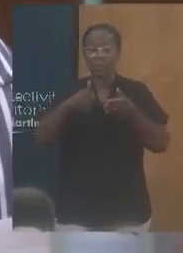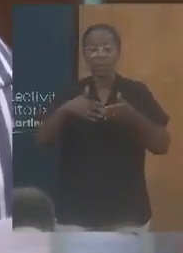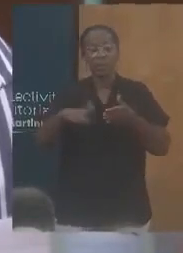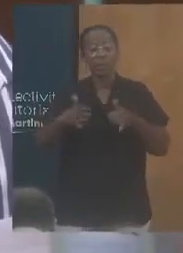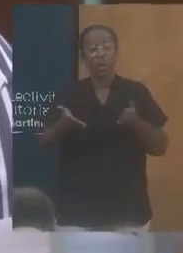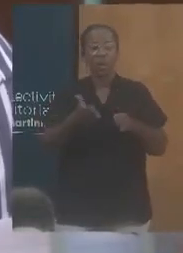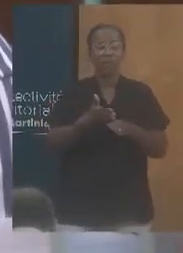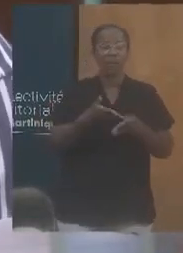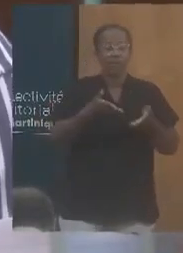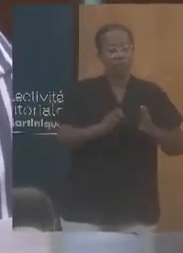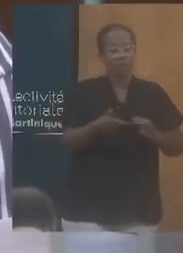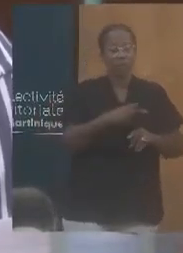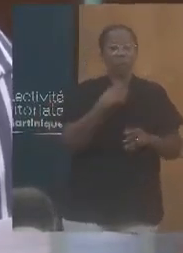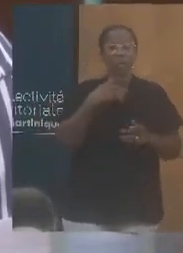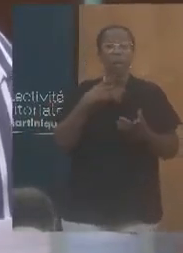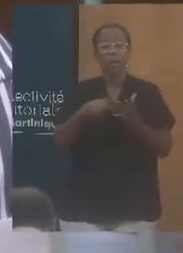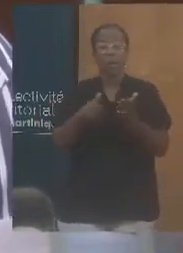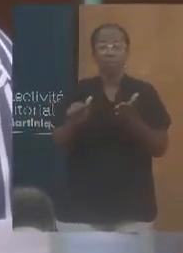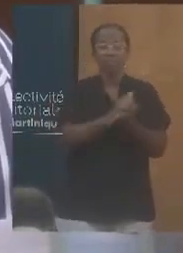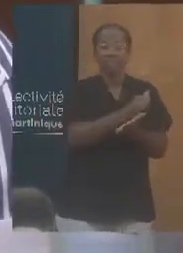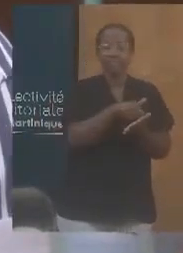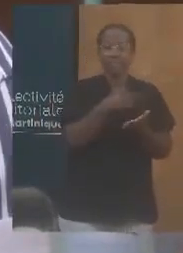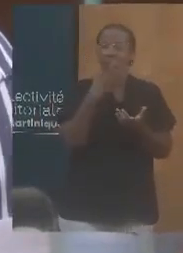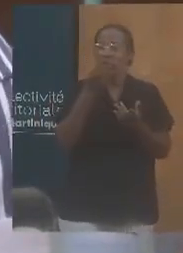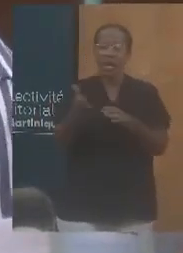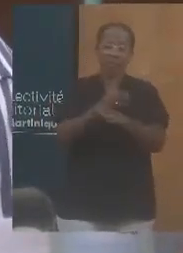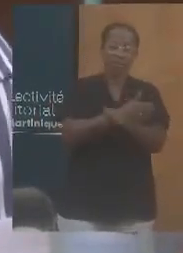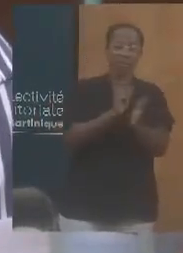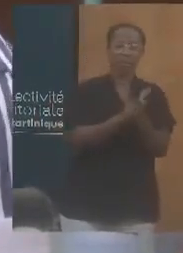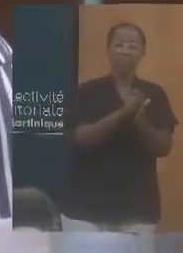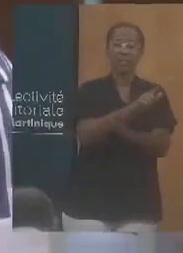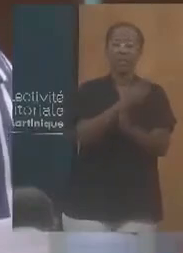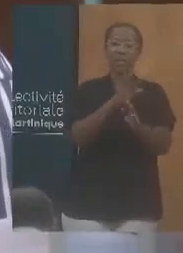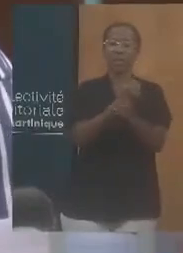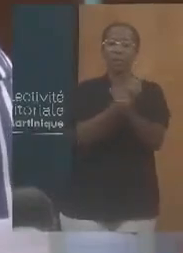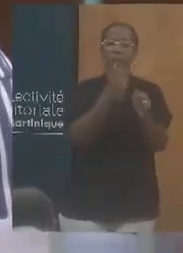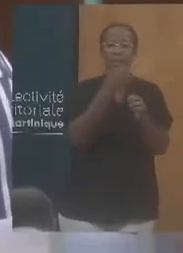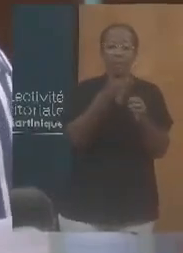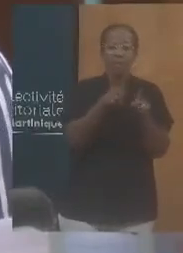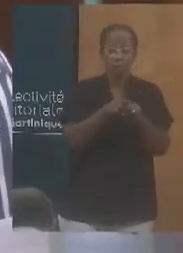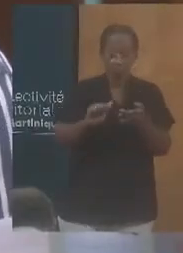vous abrogez, c'est-à-dire, ça veut dire que ce que nous avions dit le 25 mai n'existe plus.